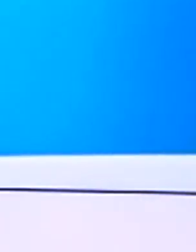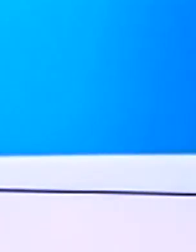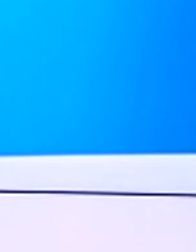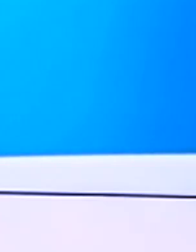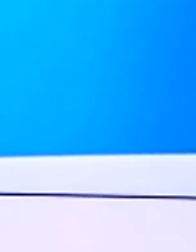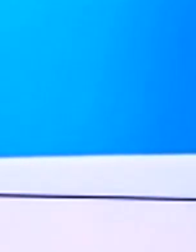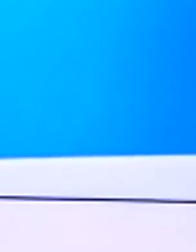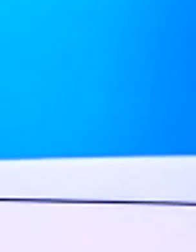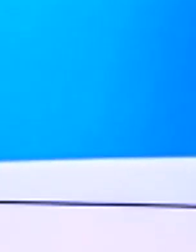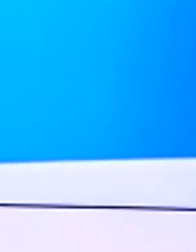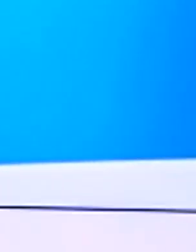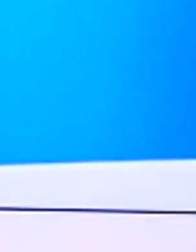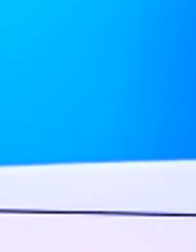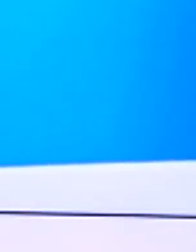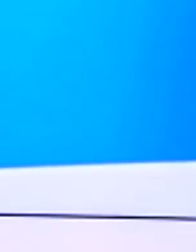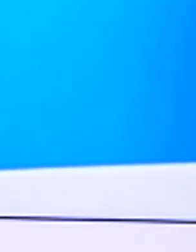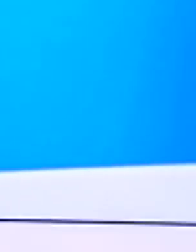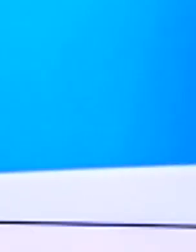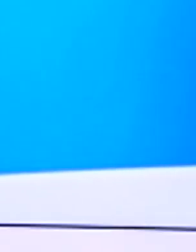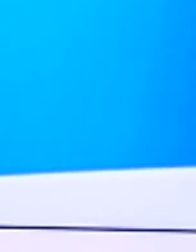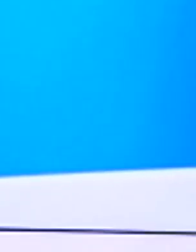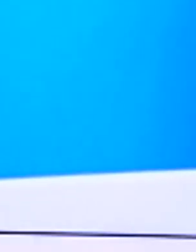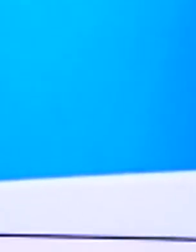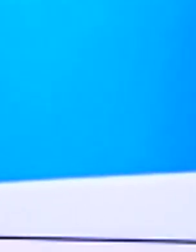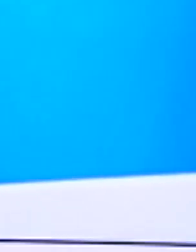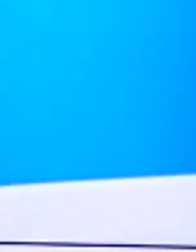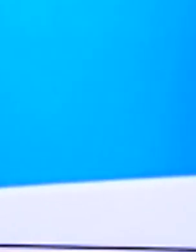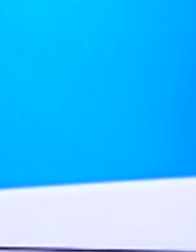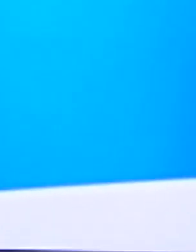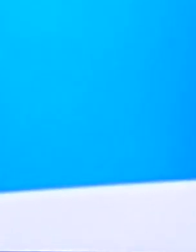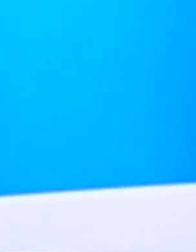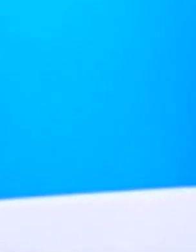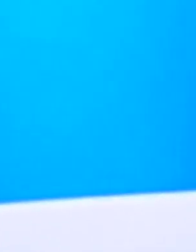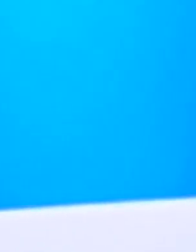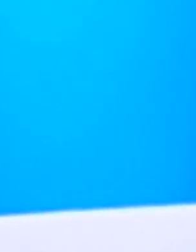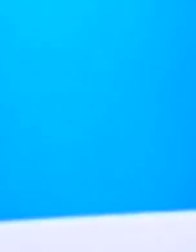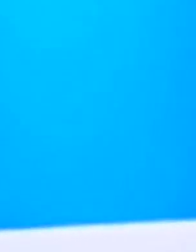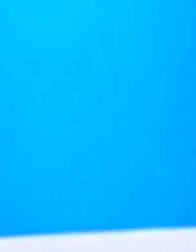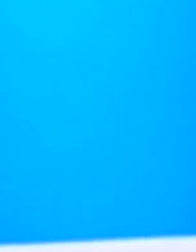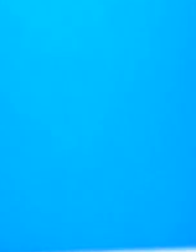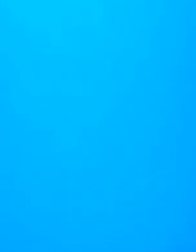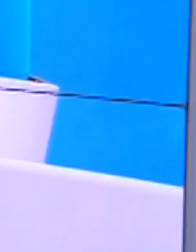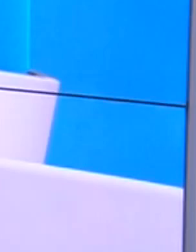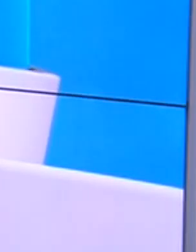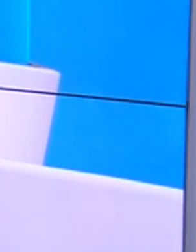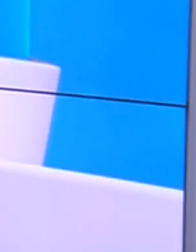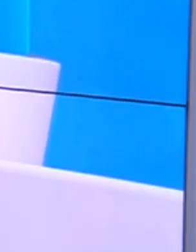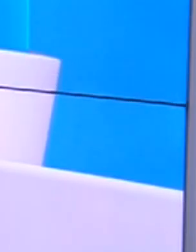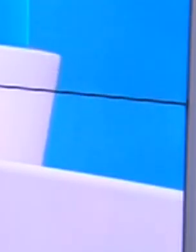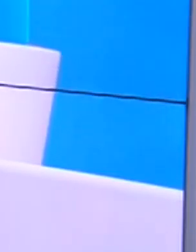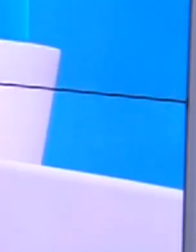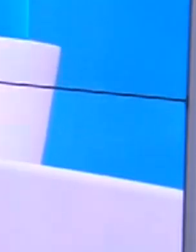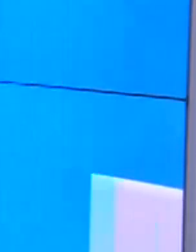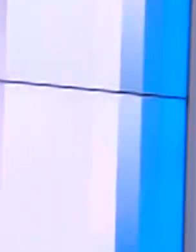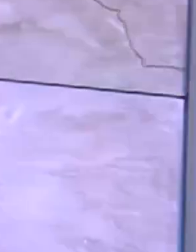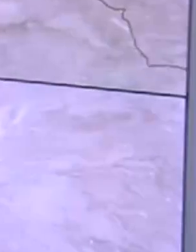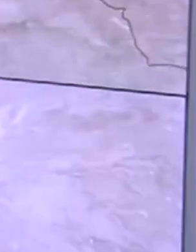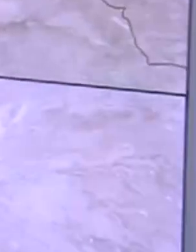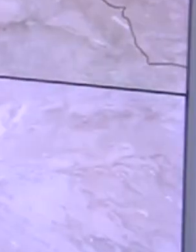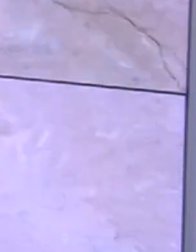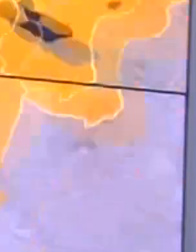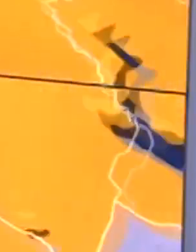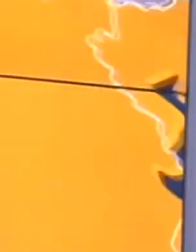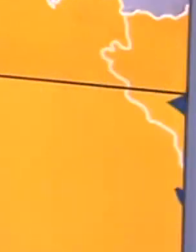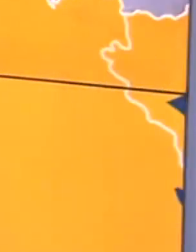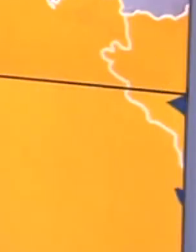Армысыздар, студияда Жанерке Мұса, назарларыңызға 14-ші шілде жұмаға арналған ауарай мәліметін сынам. Солтүстік өңірдің басым бөлігінде күн